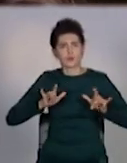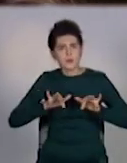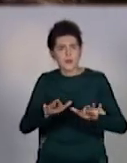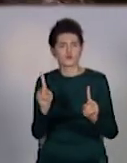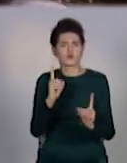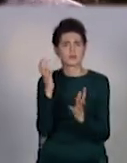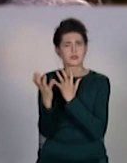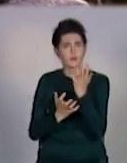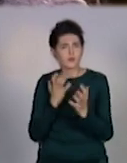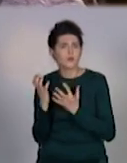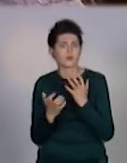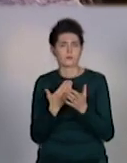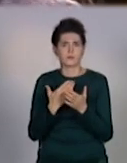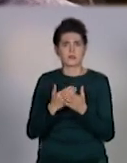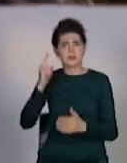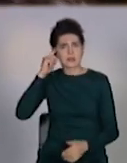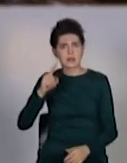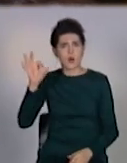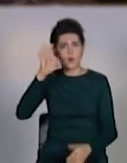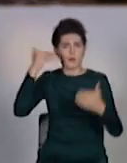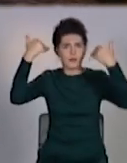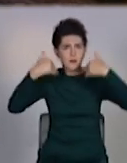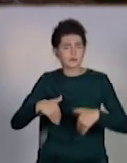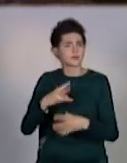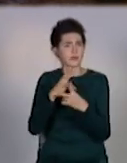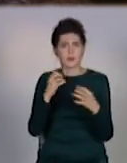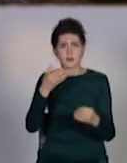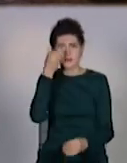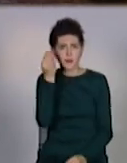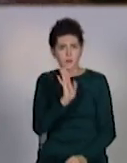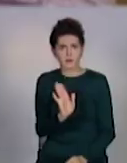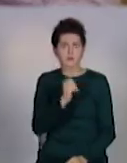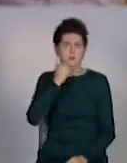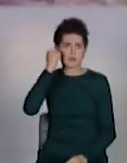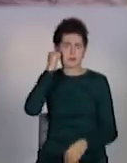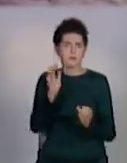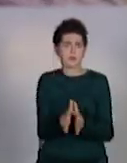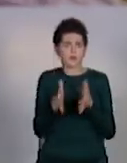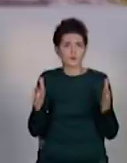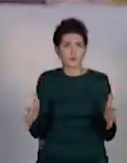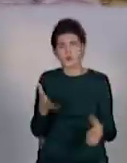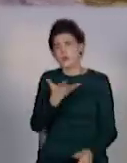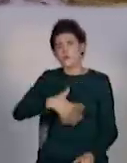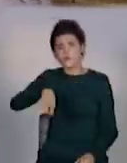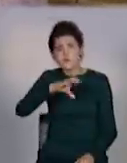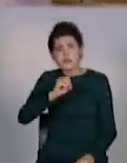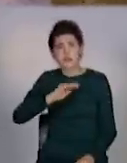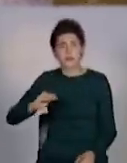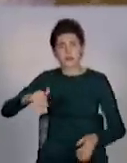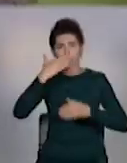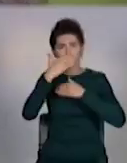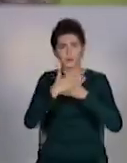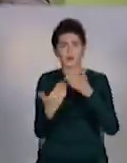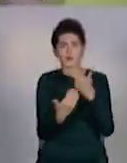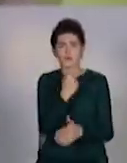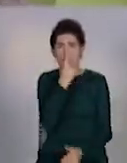що знають нас, не забувають. Спасибо огромное. Як і у всіх дітей, напередодні Нового року у